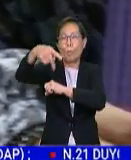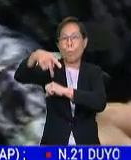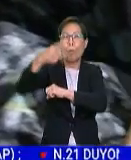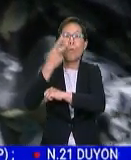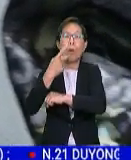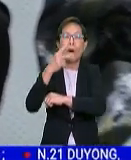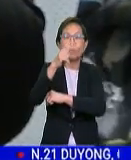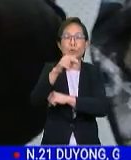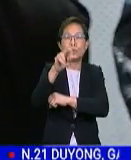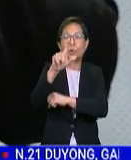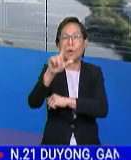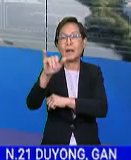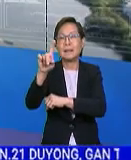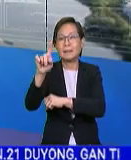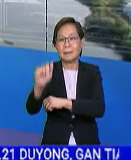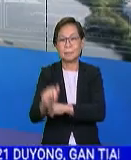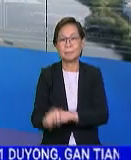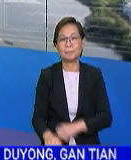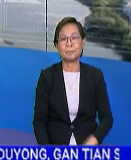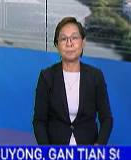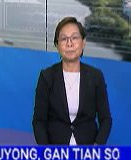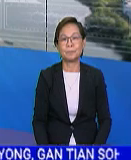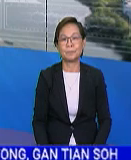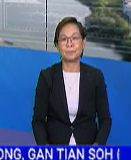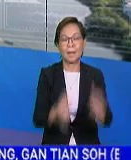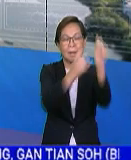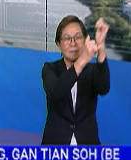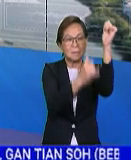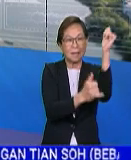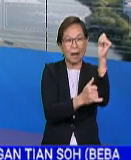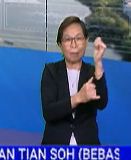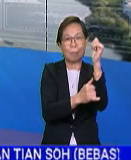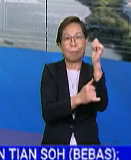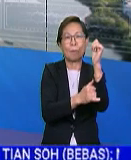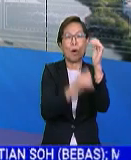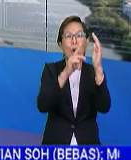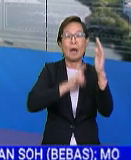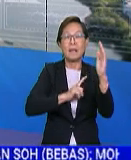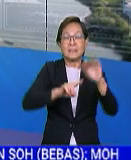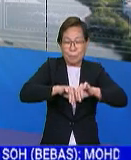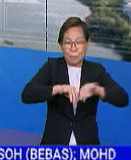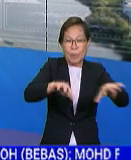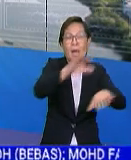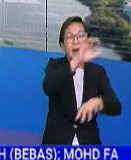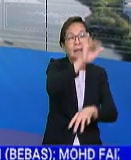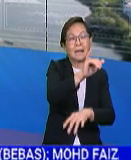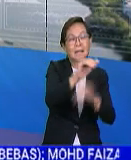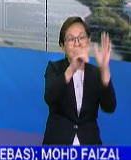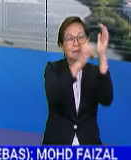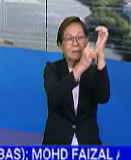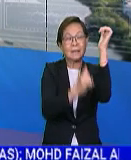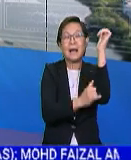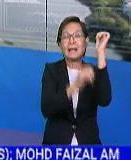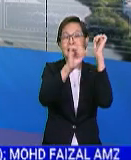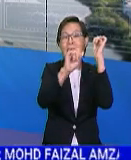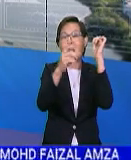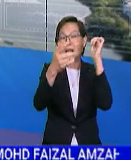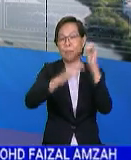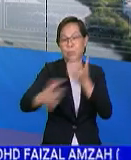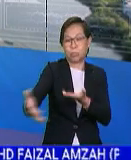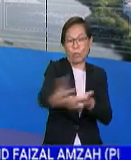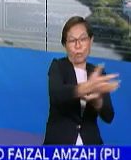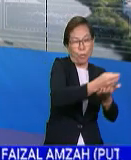Sri RM jasni Yayasan Dakwah Islamiah Malaysia yadim Sabah menyasarkan kutipan